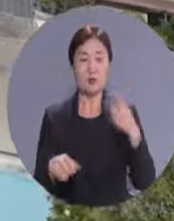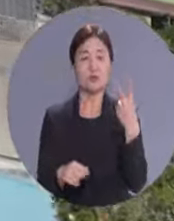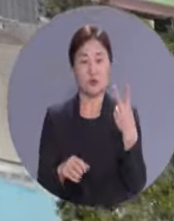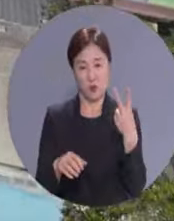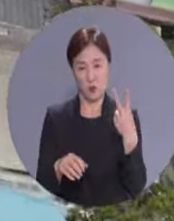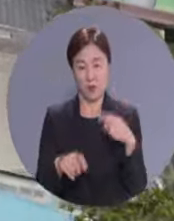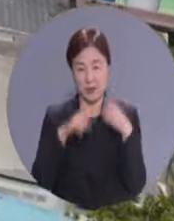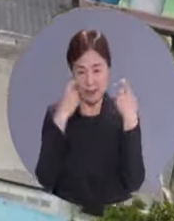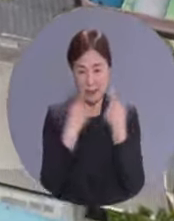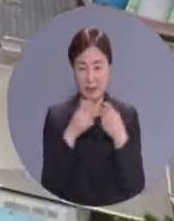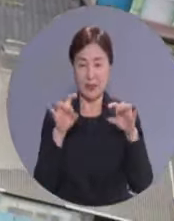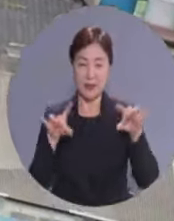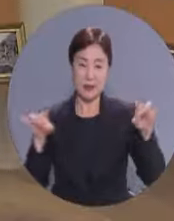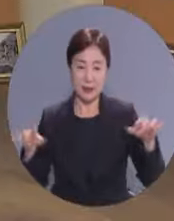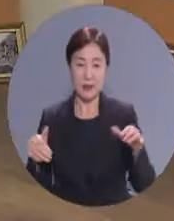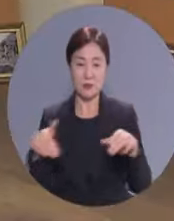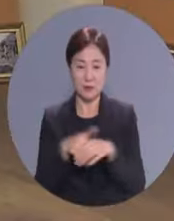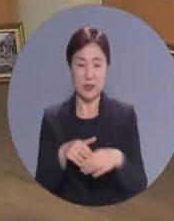문화제로